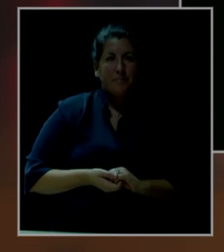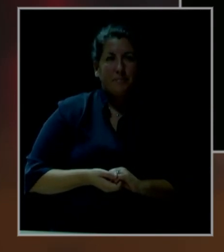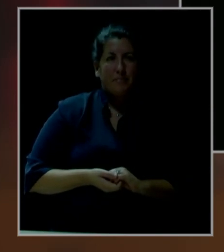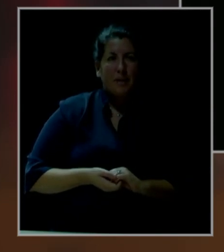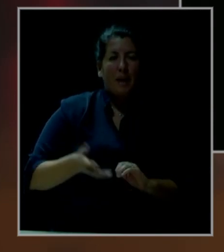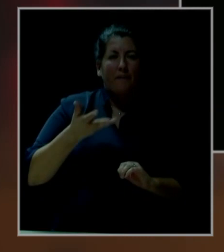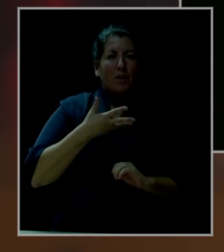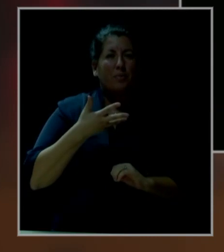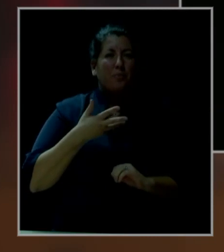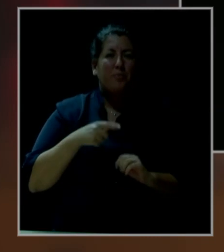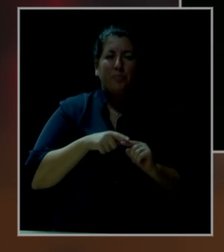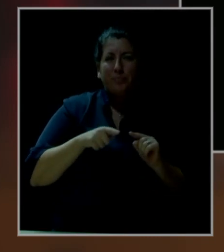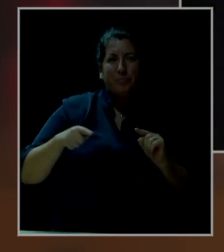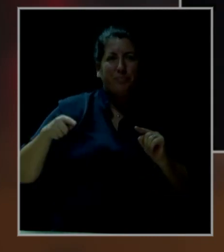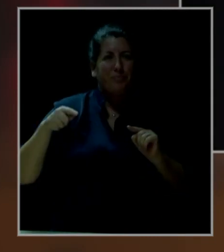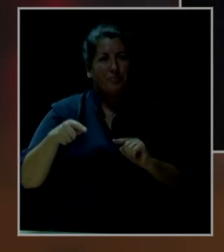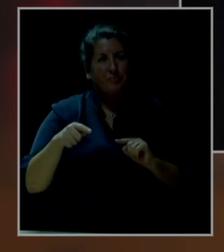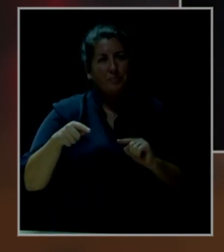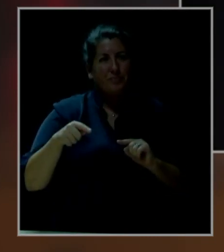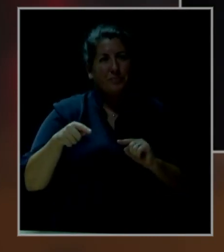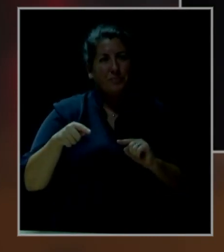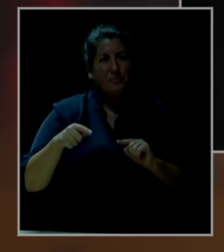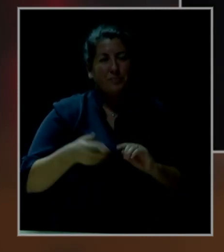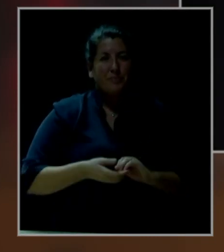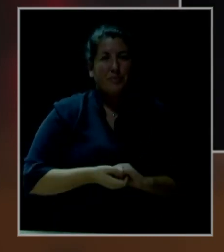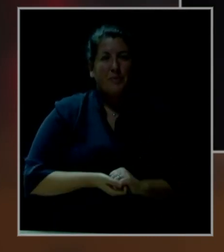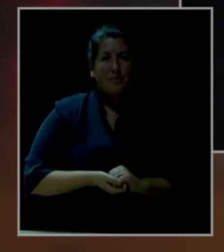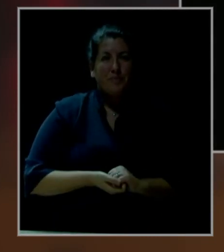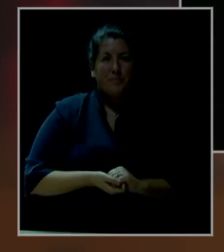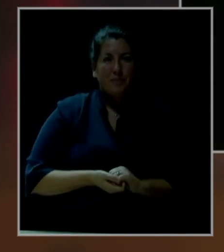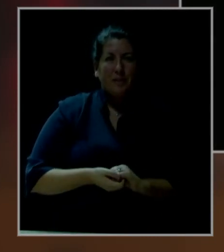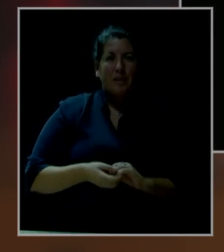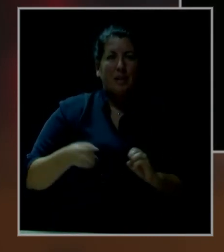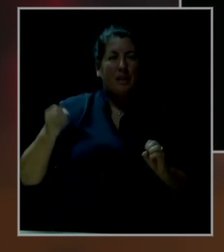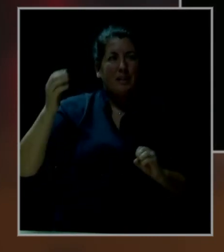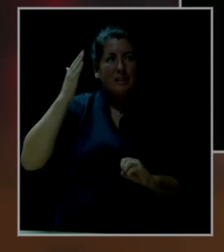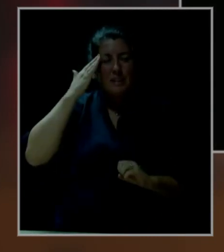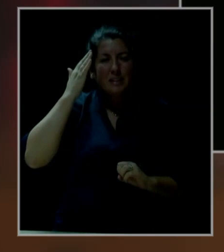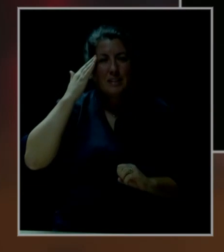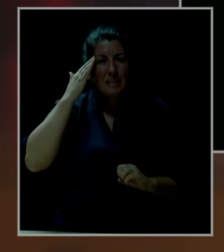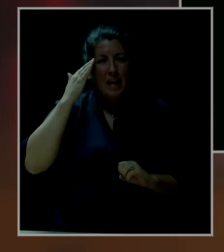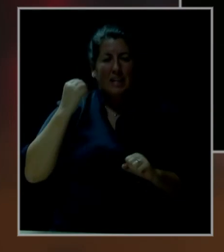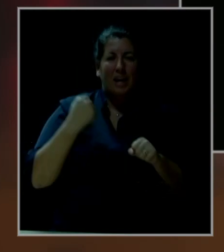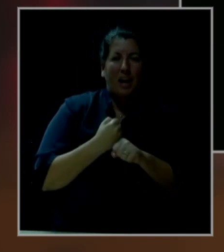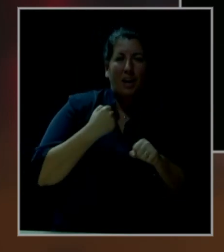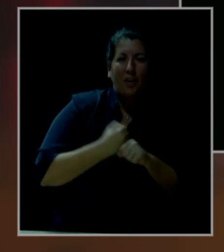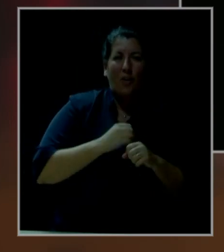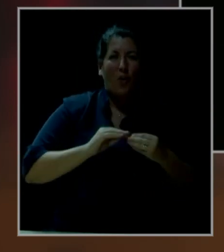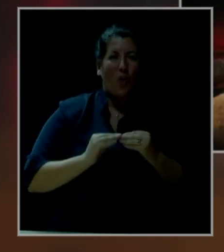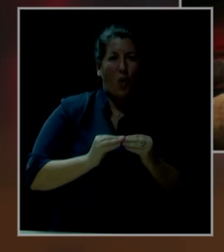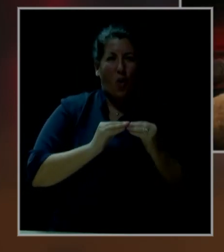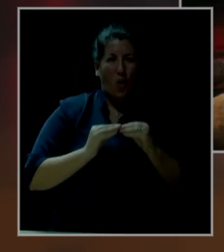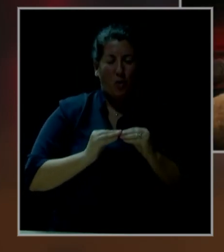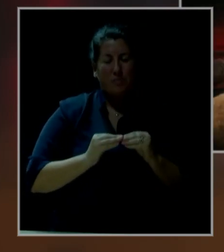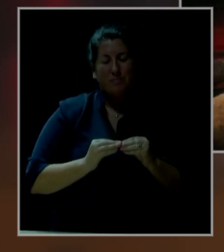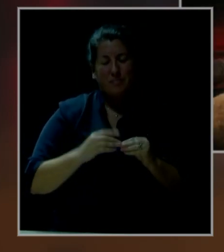diagonali, per le cose. Anche se lì sul fattore diagonale di testa è una delle sue cose in questo momento dove deve migliorare. Io volevo